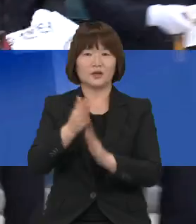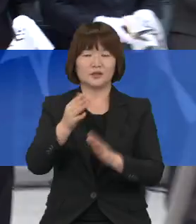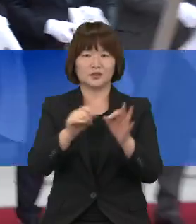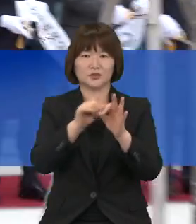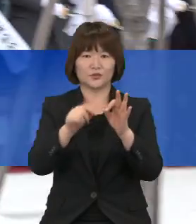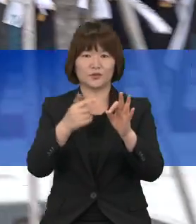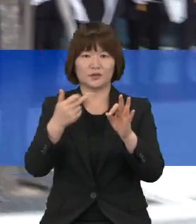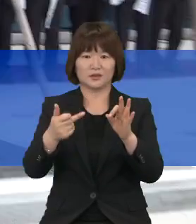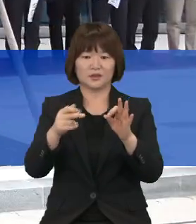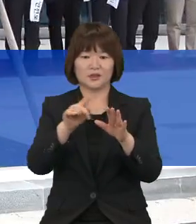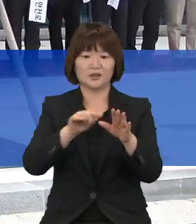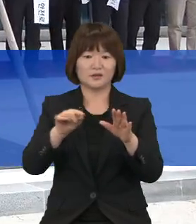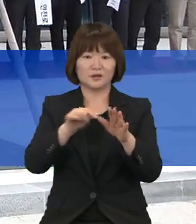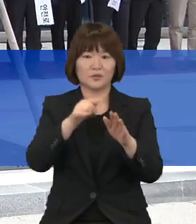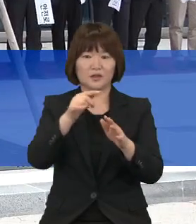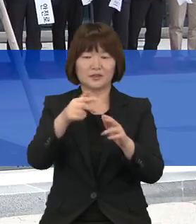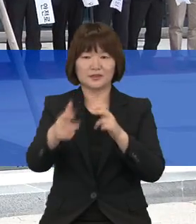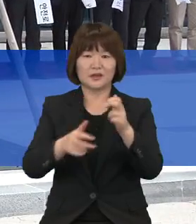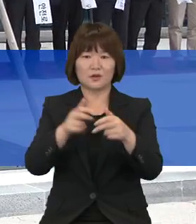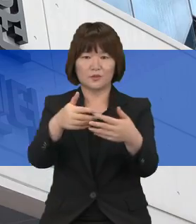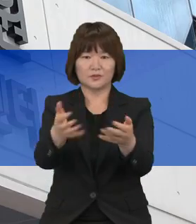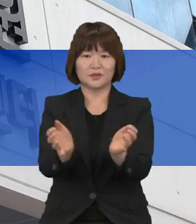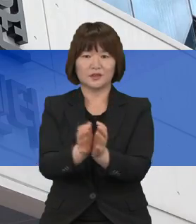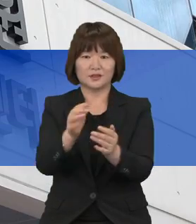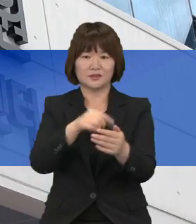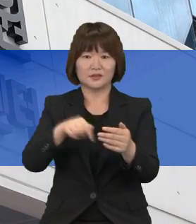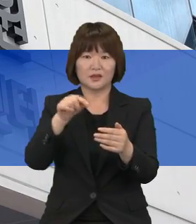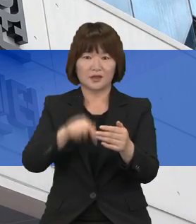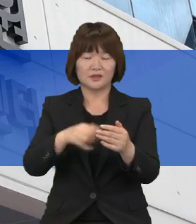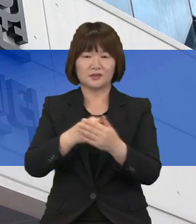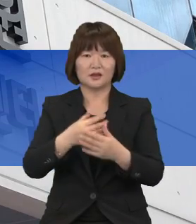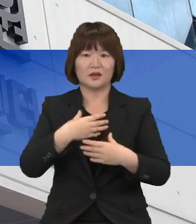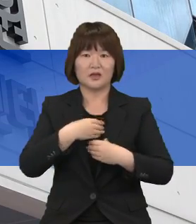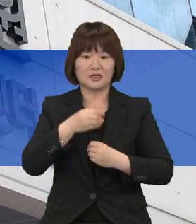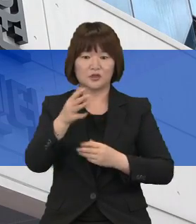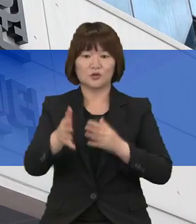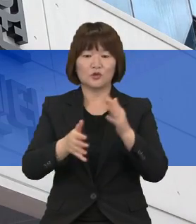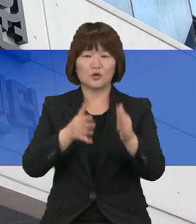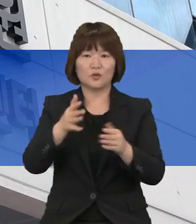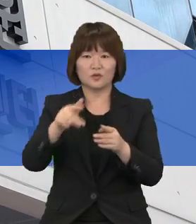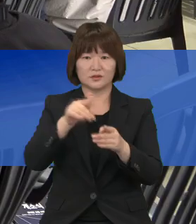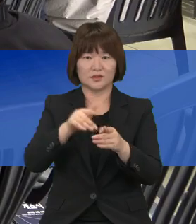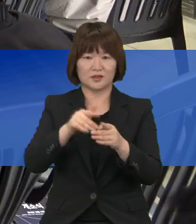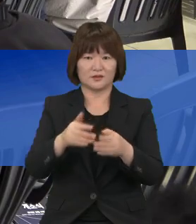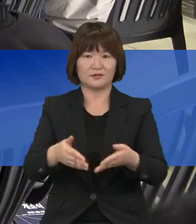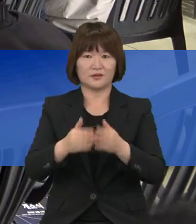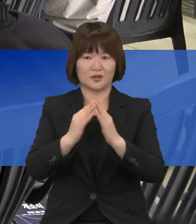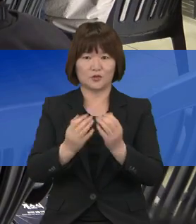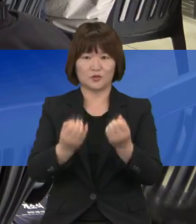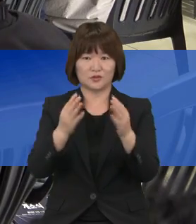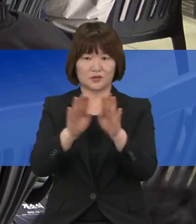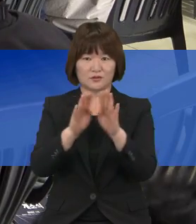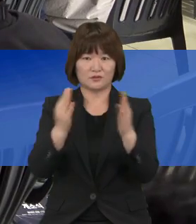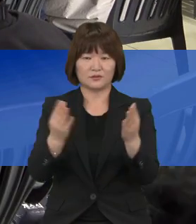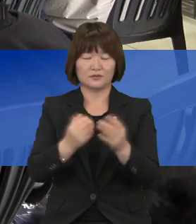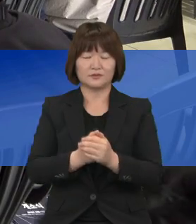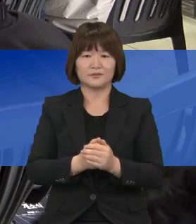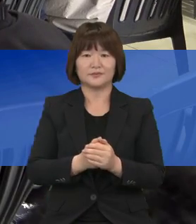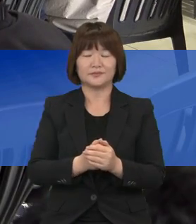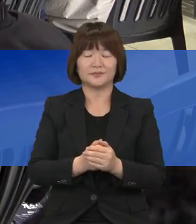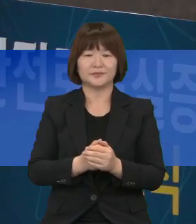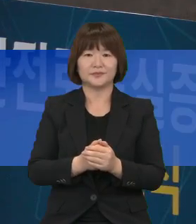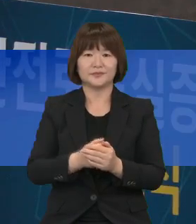포항시는 지난 17일 영일만 3 일반산업단지 내에서 안전로봇 실증센터 개소식을 가졌습니다.